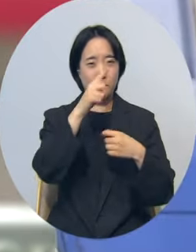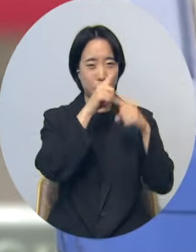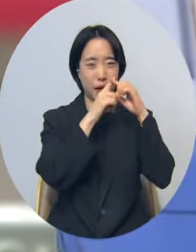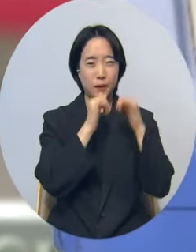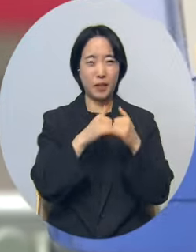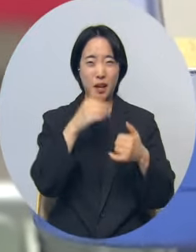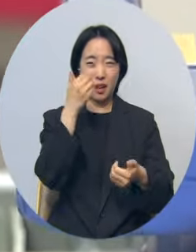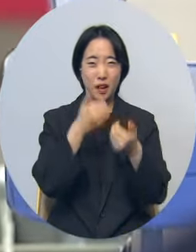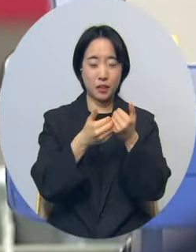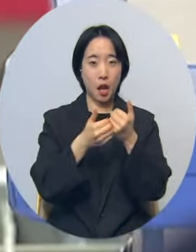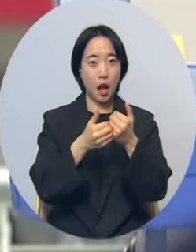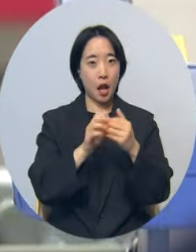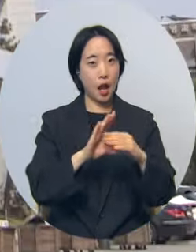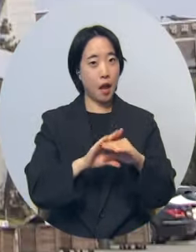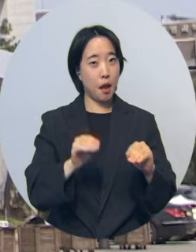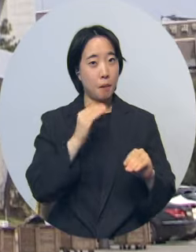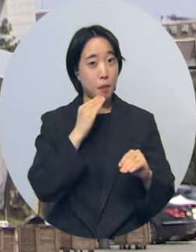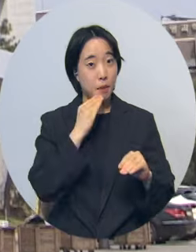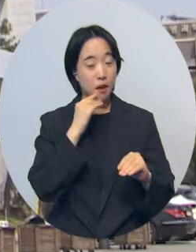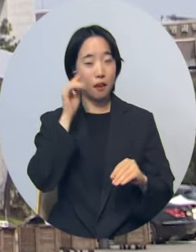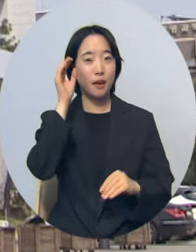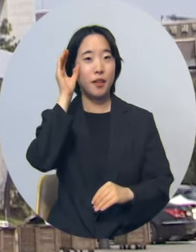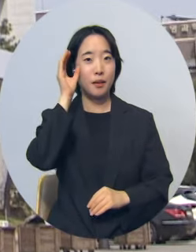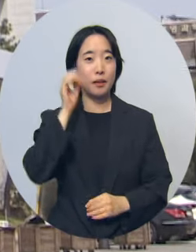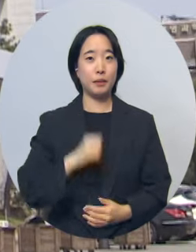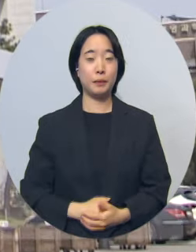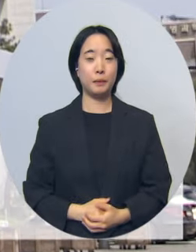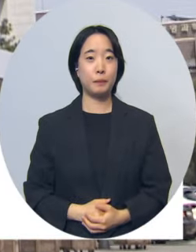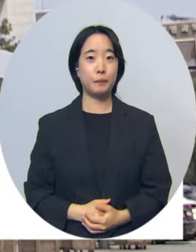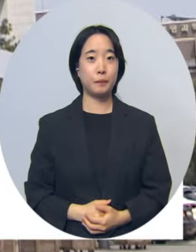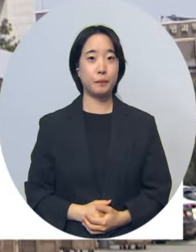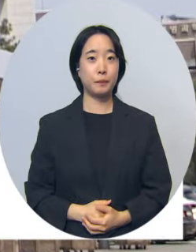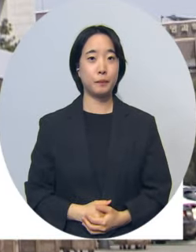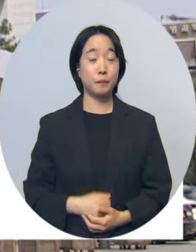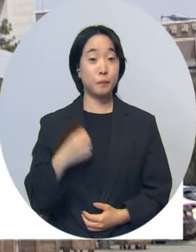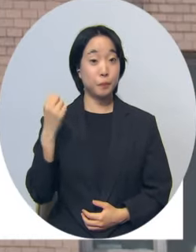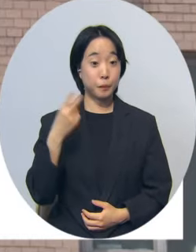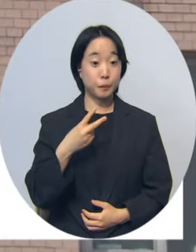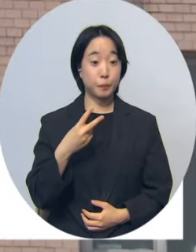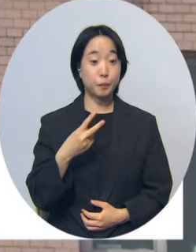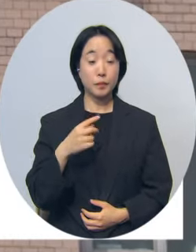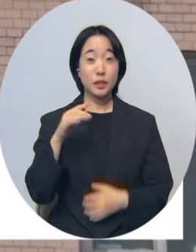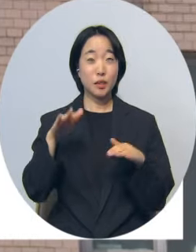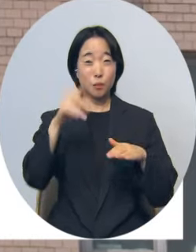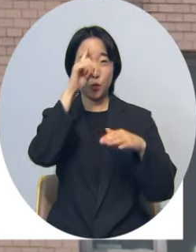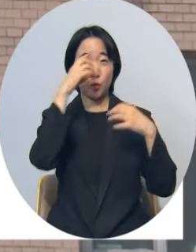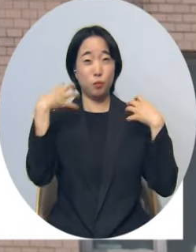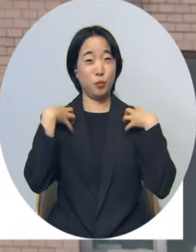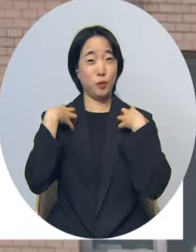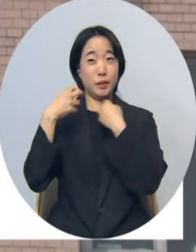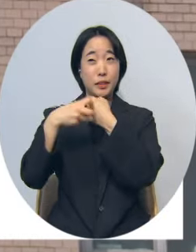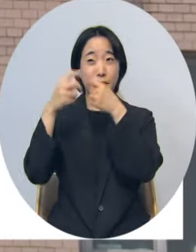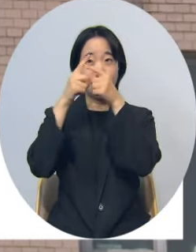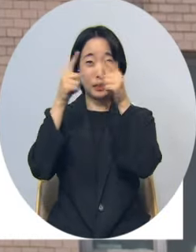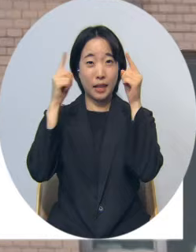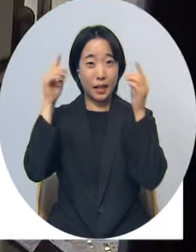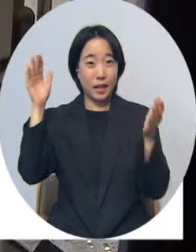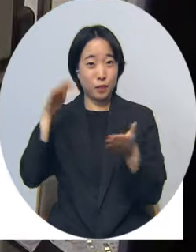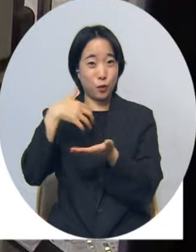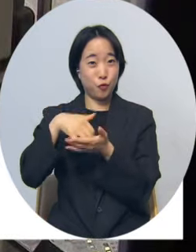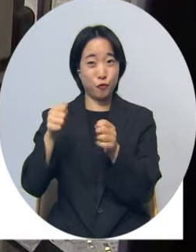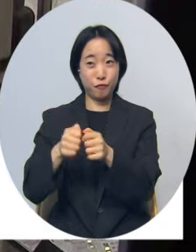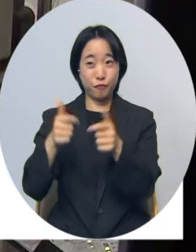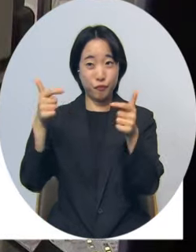영향을 미칠 걸로 기대했습니다. 대통령실 관계자는 이와 함께 정부 의대 증원 계획은